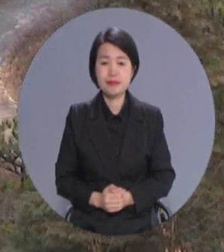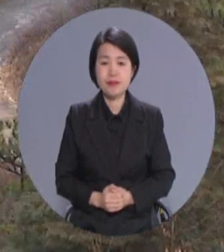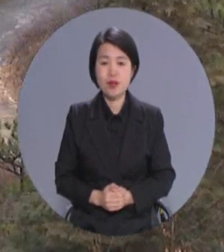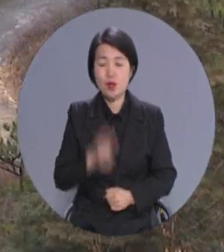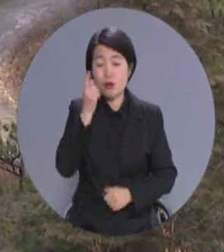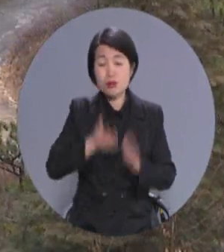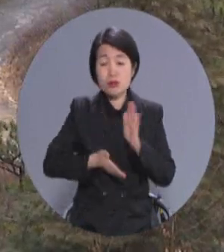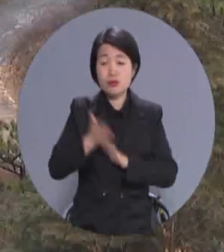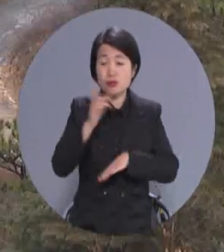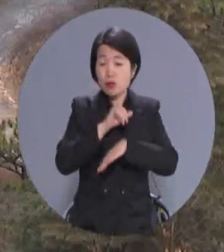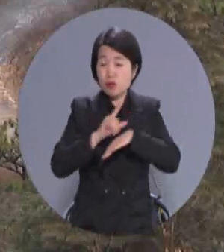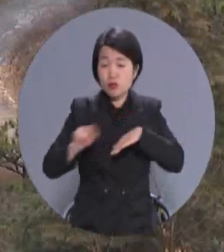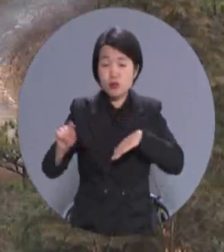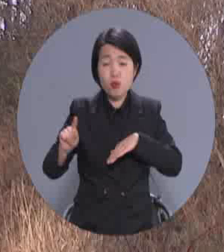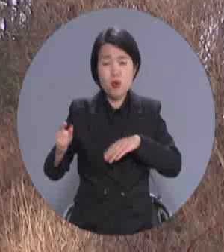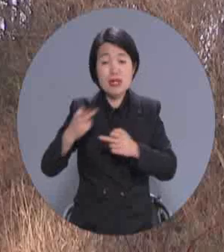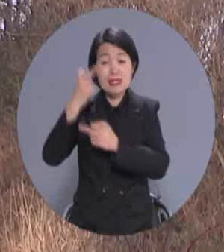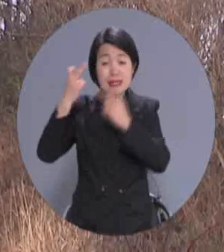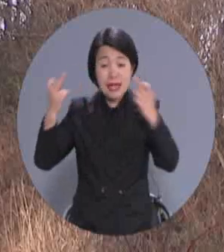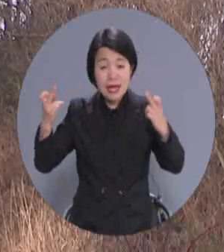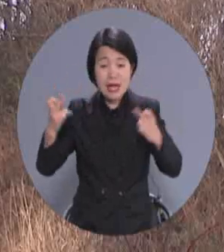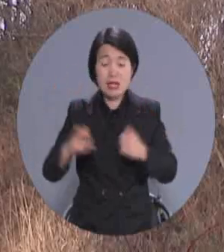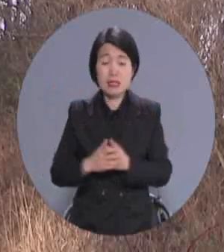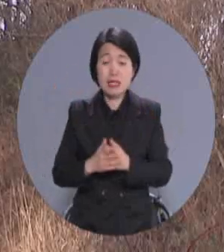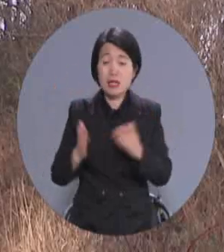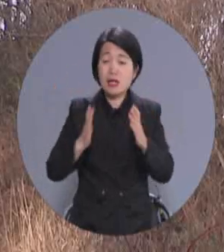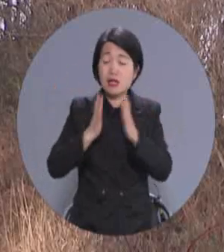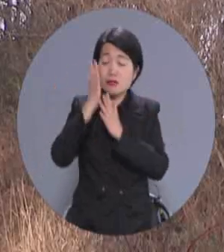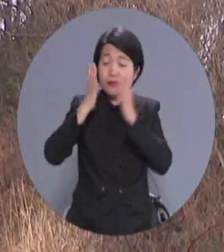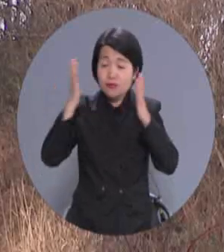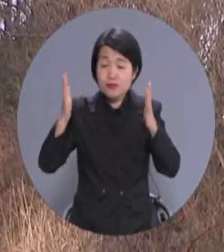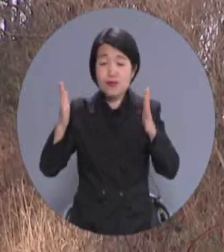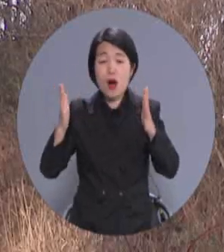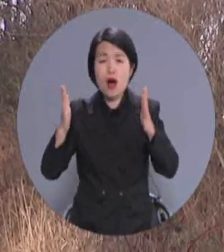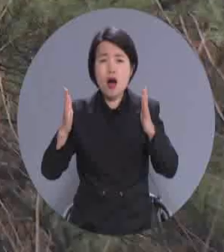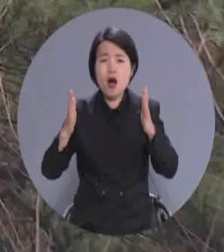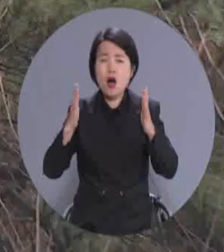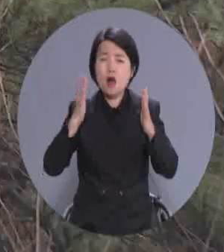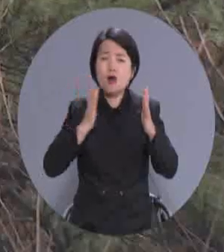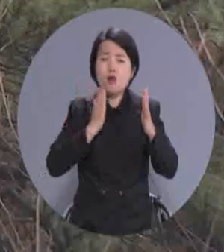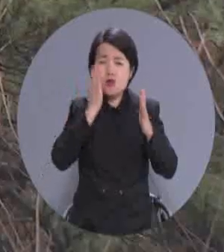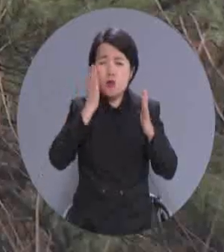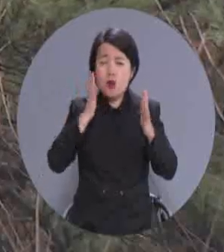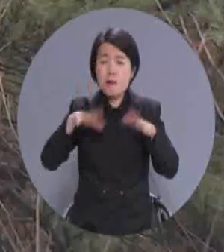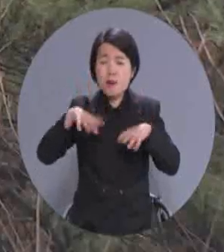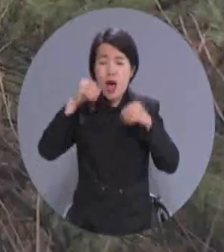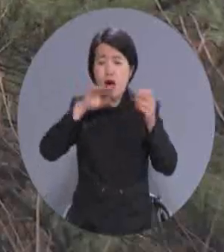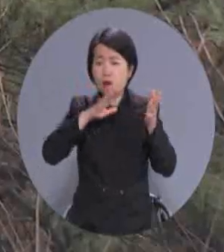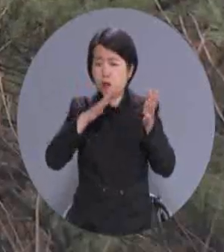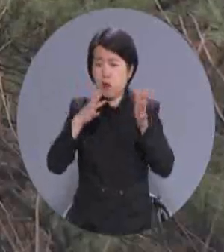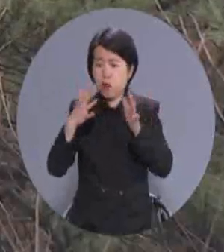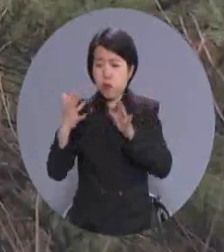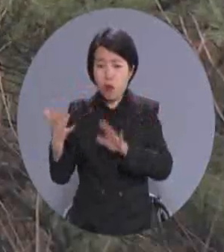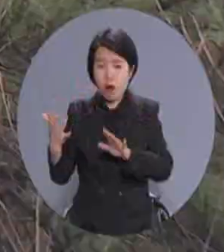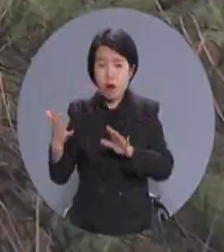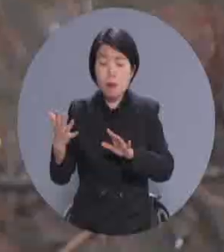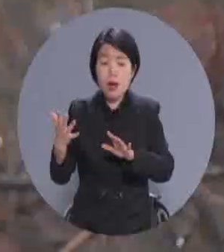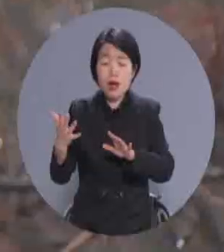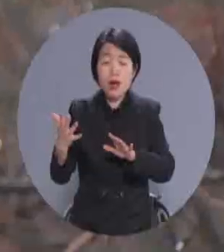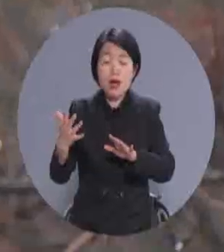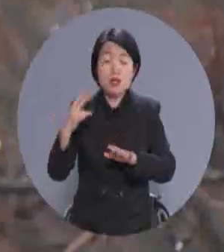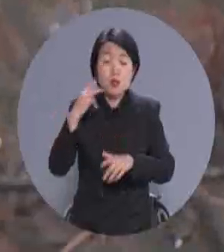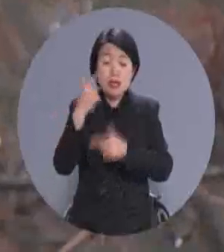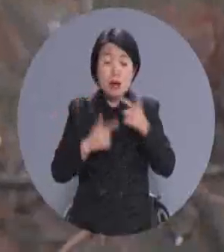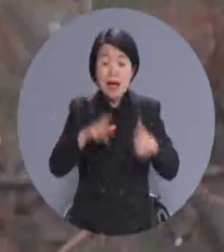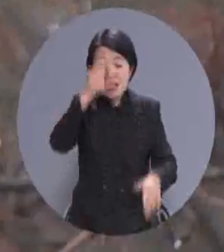여수시 소라면의 한 야산입니다. 산속 울창한 소나무들이 누렇게 말라 죽어가고 있습니다. 소나무 에이즈로